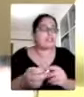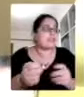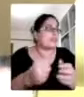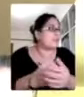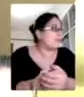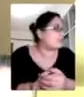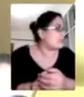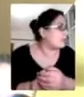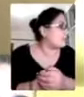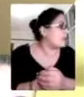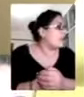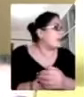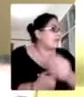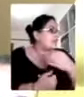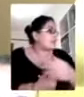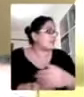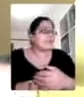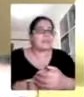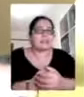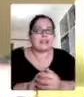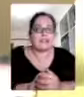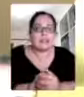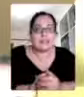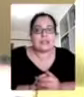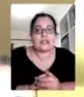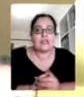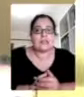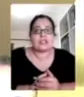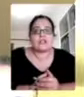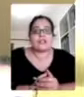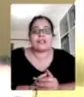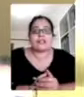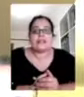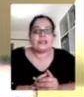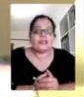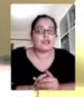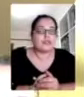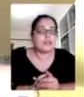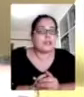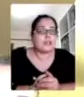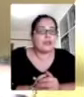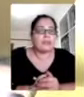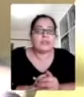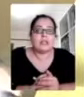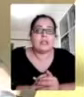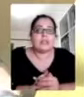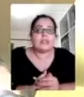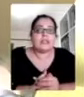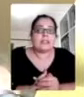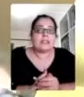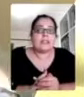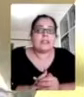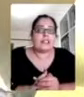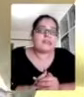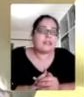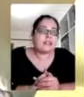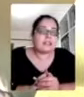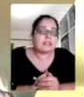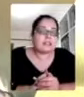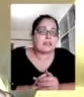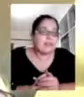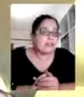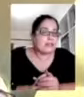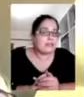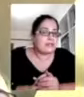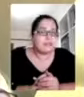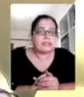avucunuzun içerisinde bulabiliyorsunuz. Şahsen tecrübe etmişliğim var. Hiç hoş bir deneyim olmuyor. İçimi zevkli